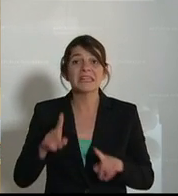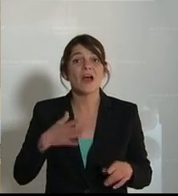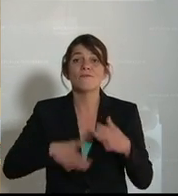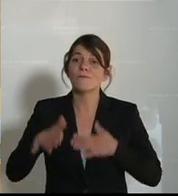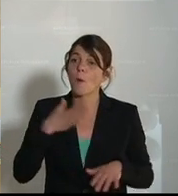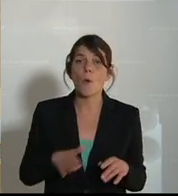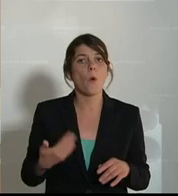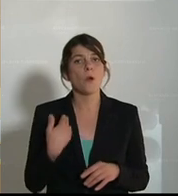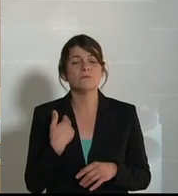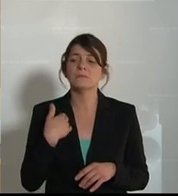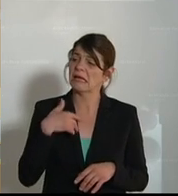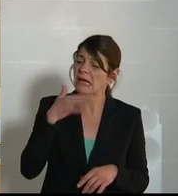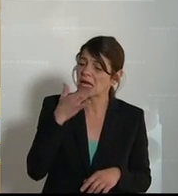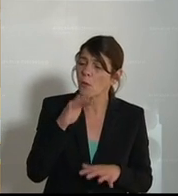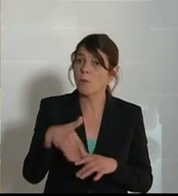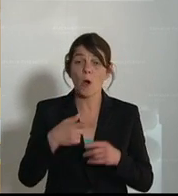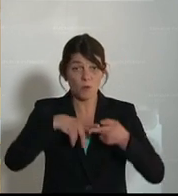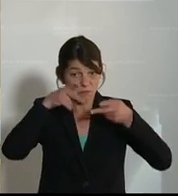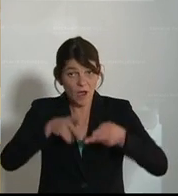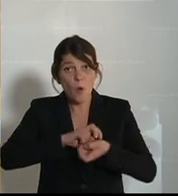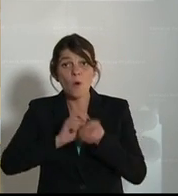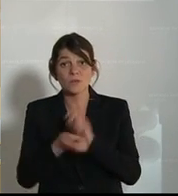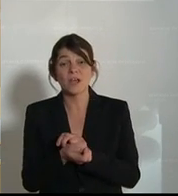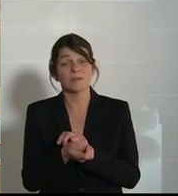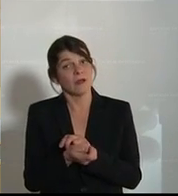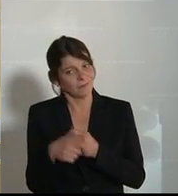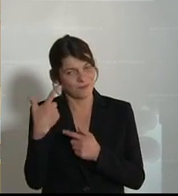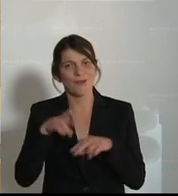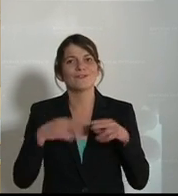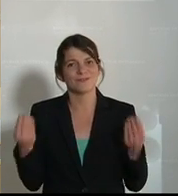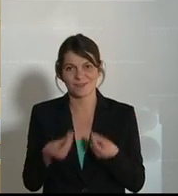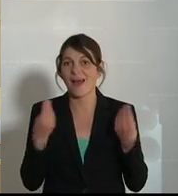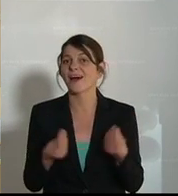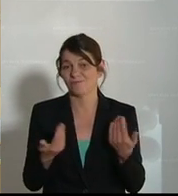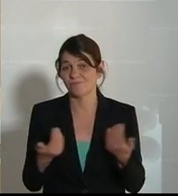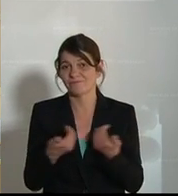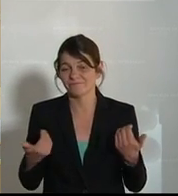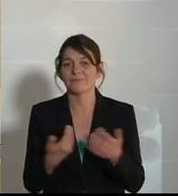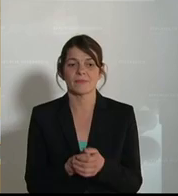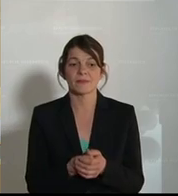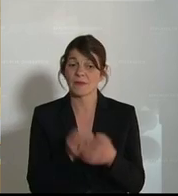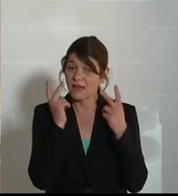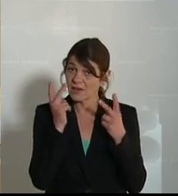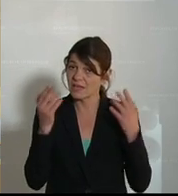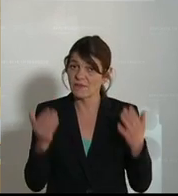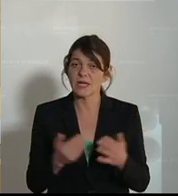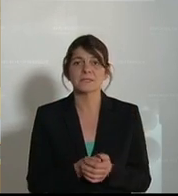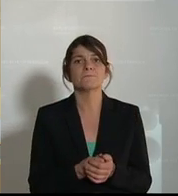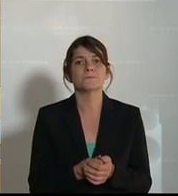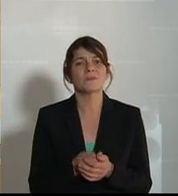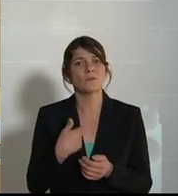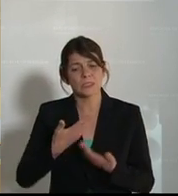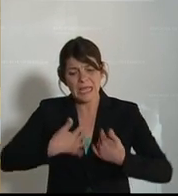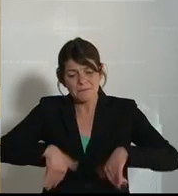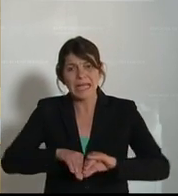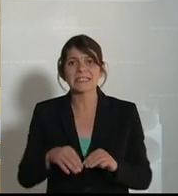sprechen und Tierwohl umsetzen sind zwei verschiedene Sachen. Wichtig ist, dass wir gemeinsam